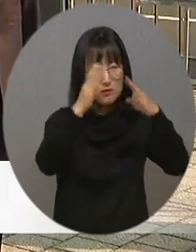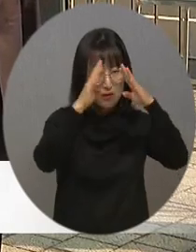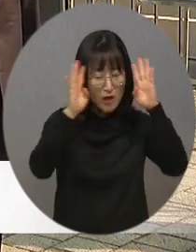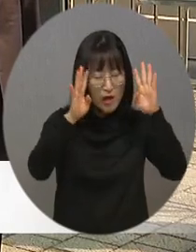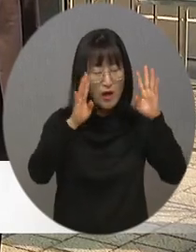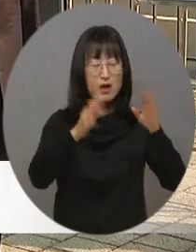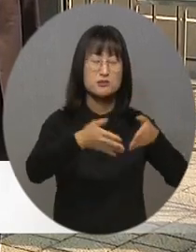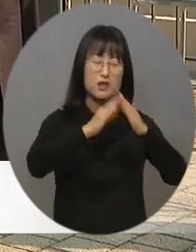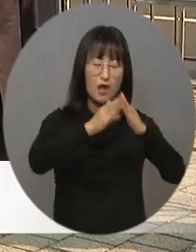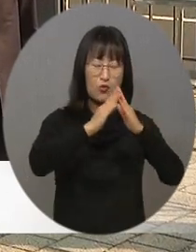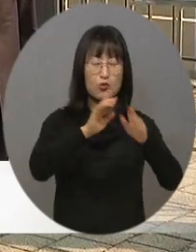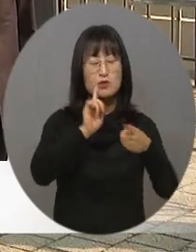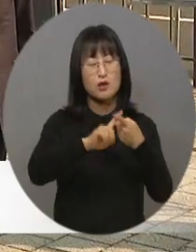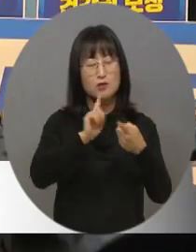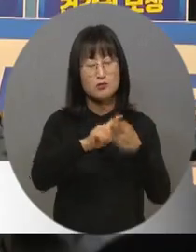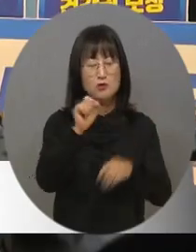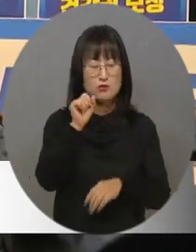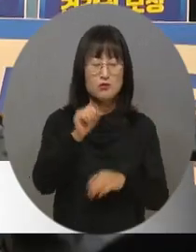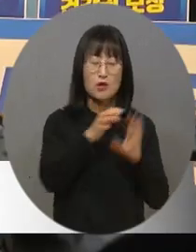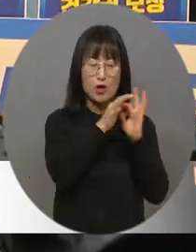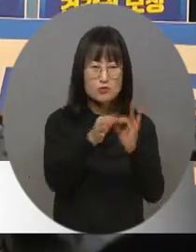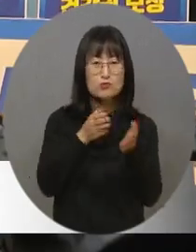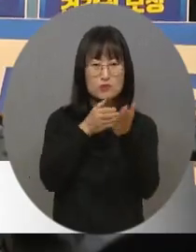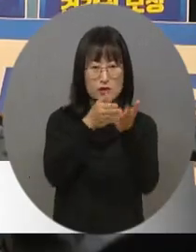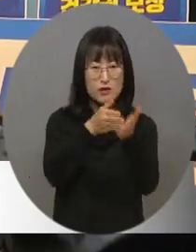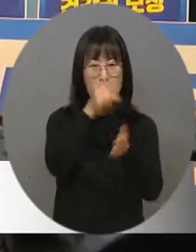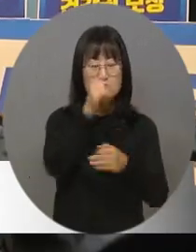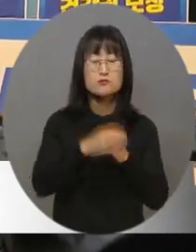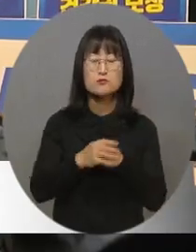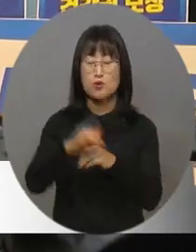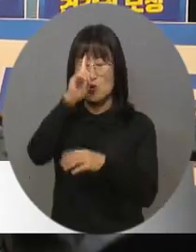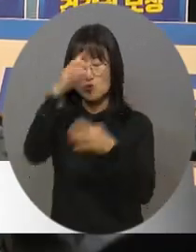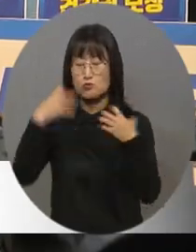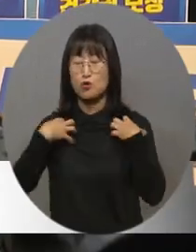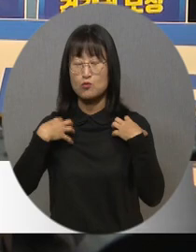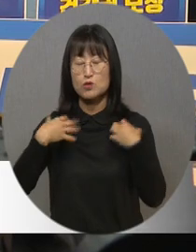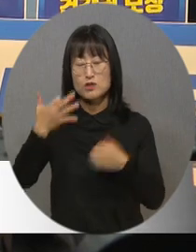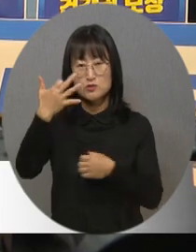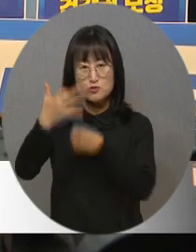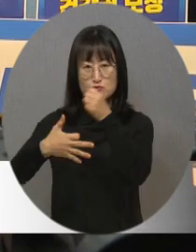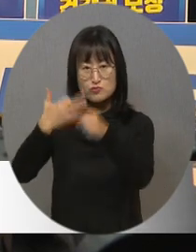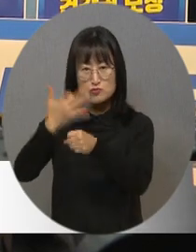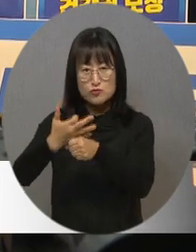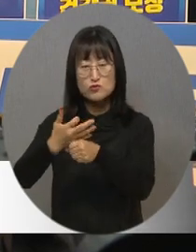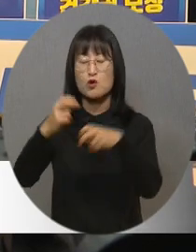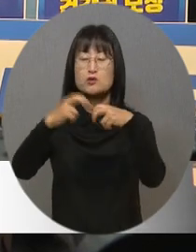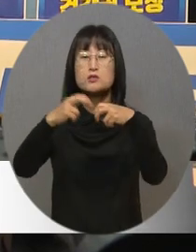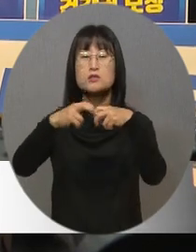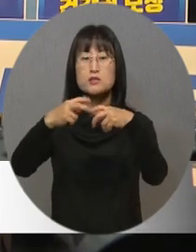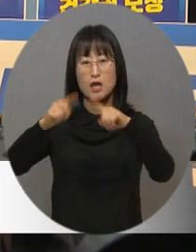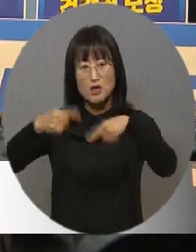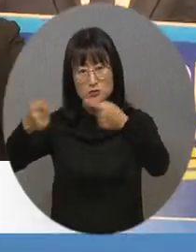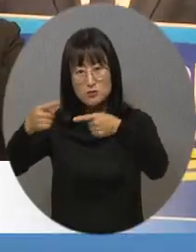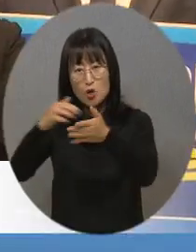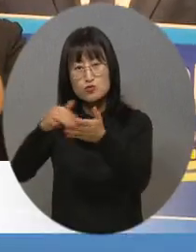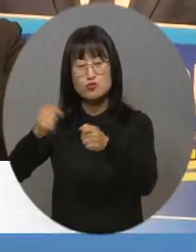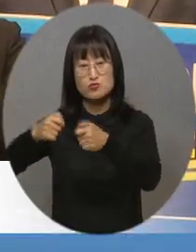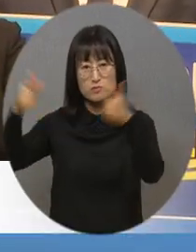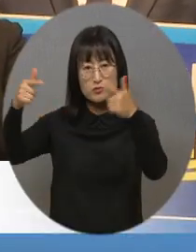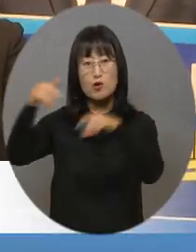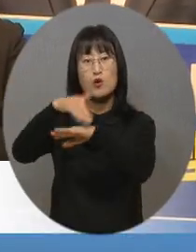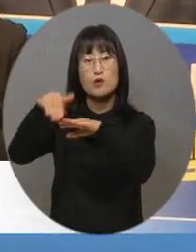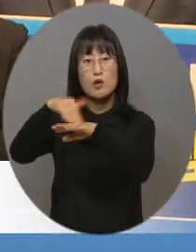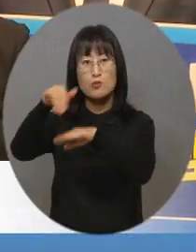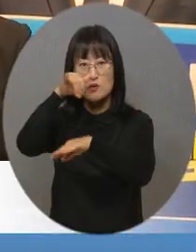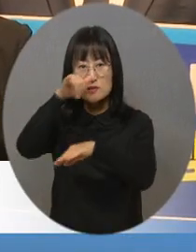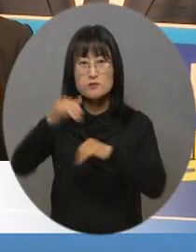목소리를 높여왔습니다. 정부가 19년 만에 의대 입학 정원을 늘리는 방안을 추진하는 가운데 의대